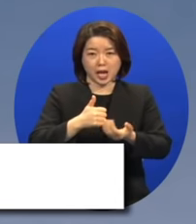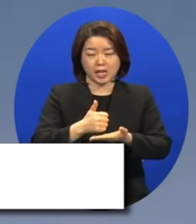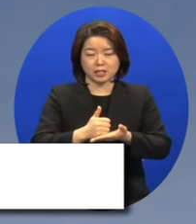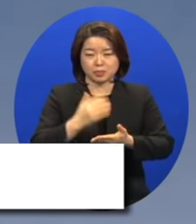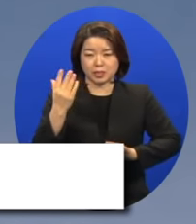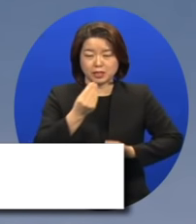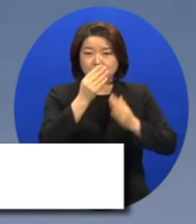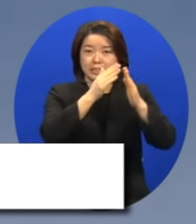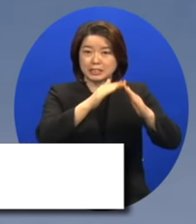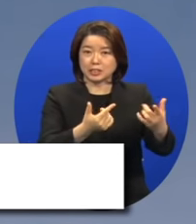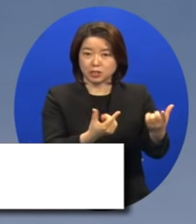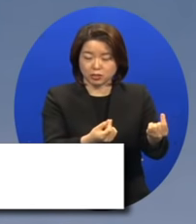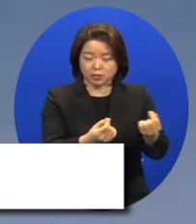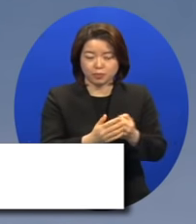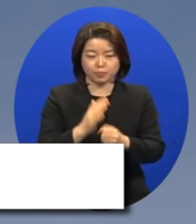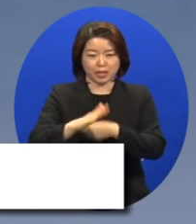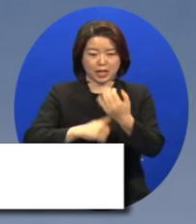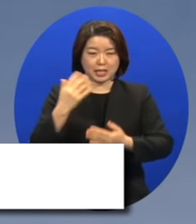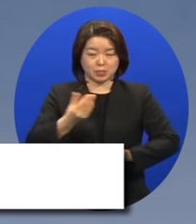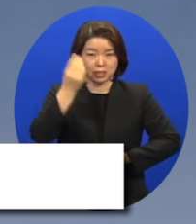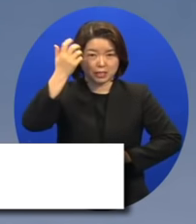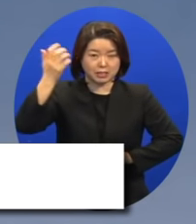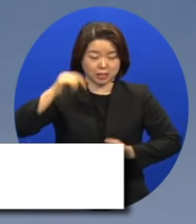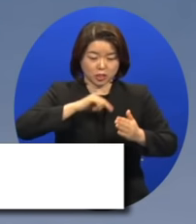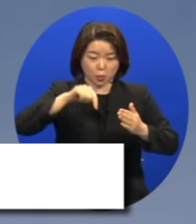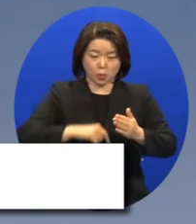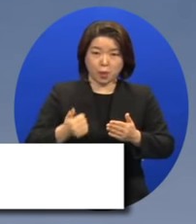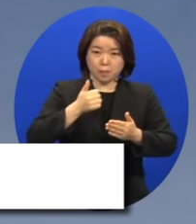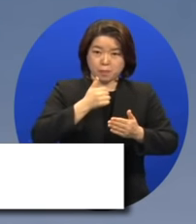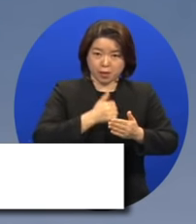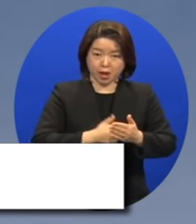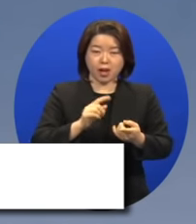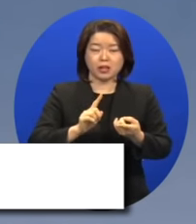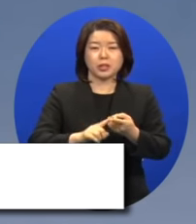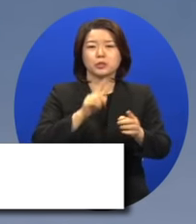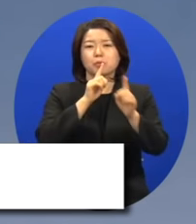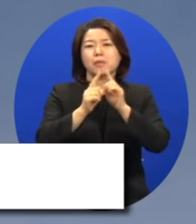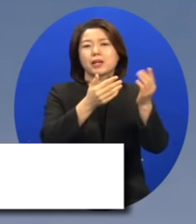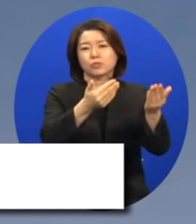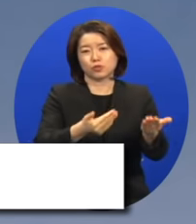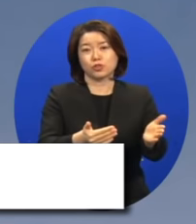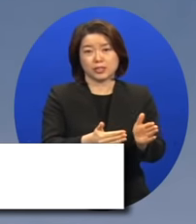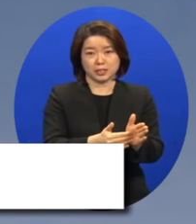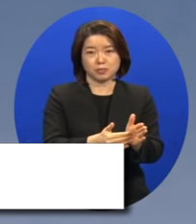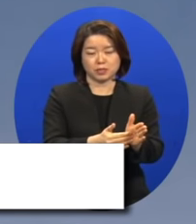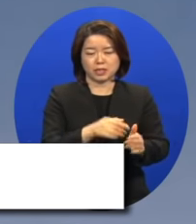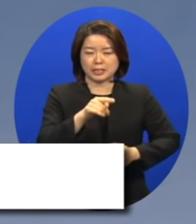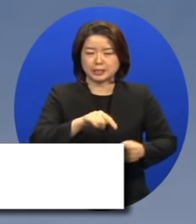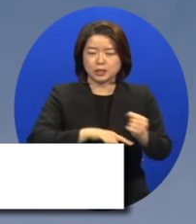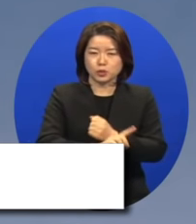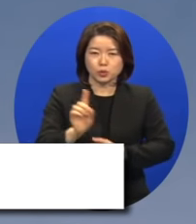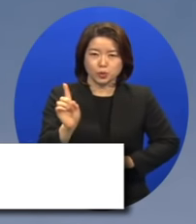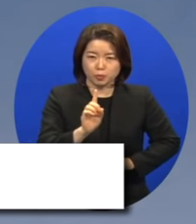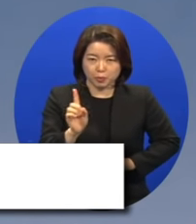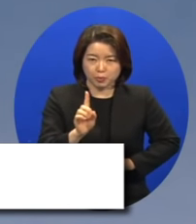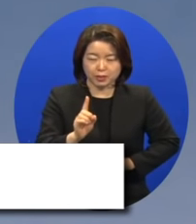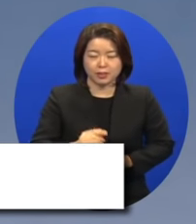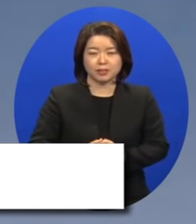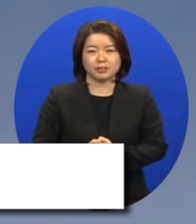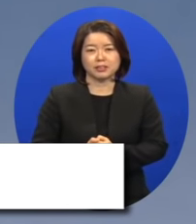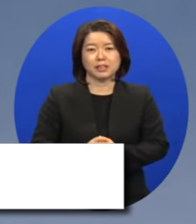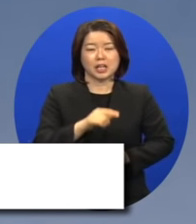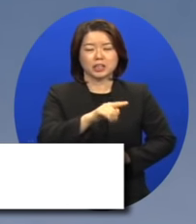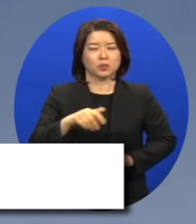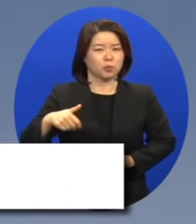의성전이며 하나님의영이우리안에거하신다는사실에대해이야기했습니다. 그들이이사실을